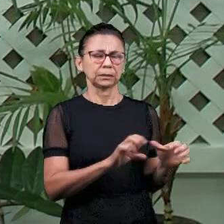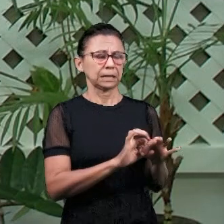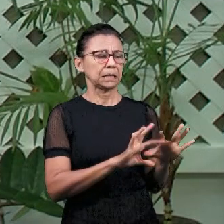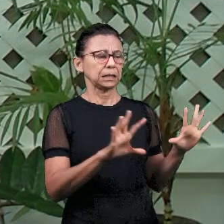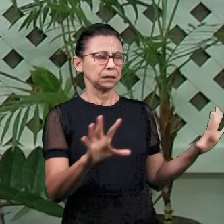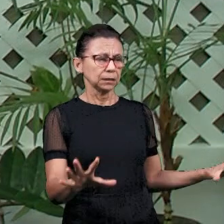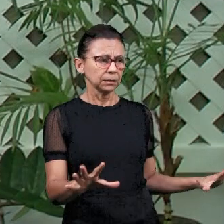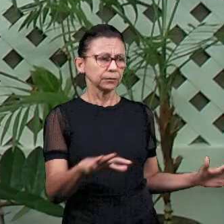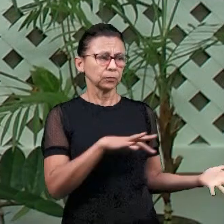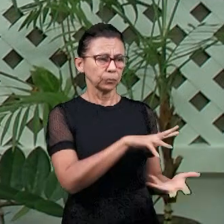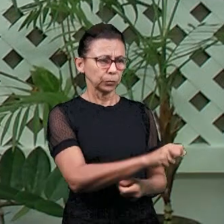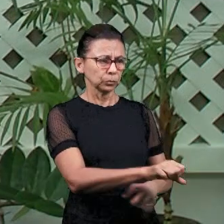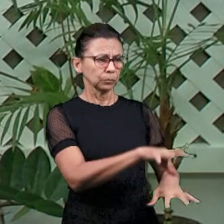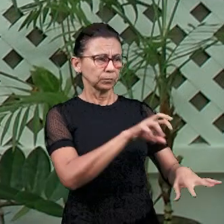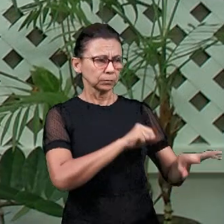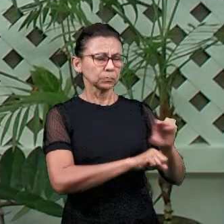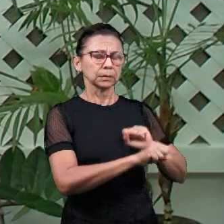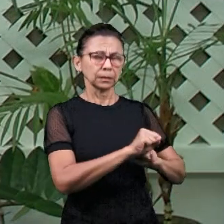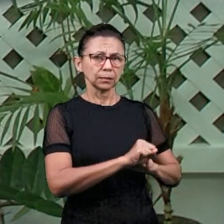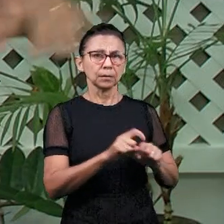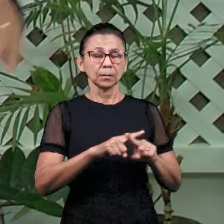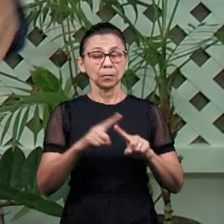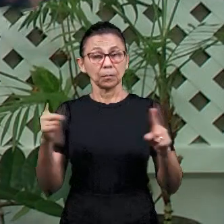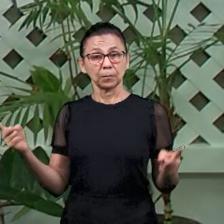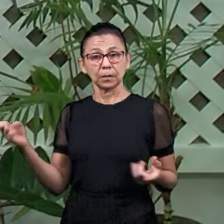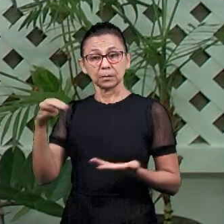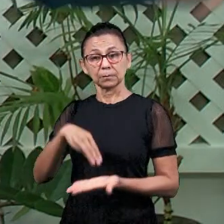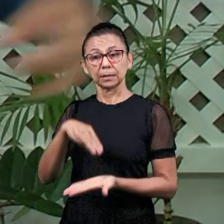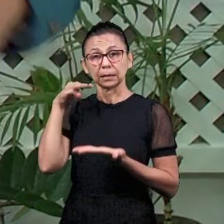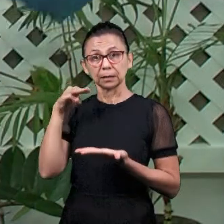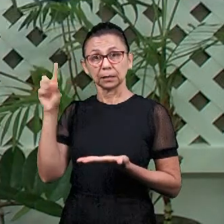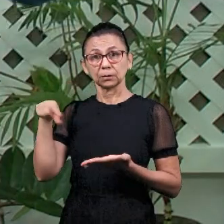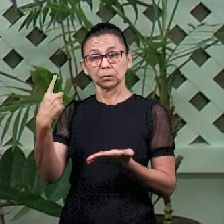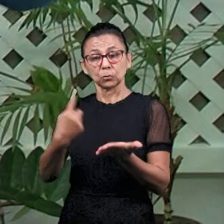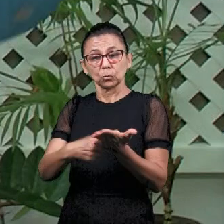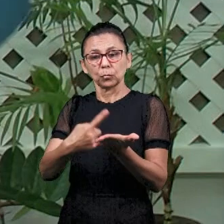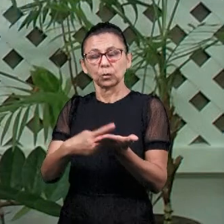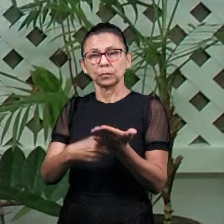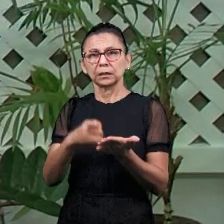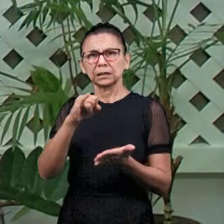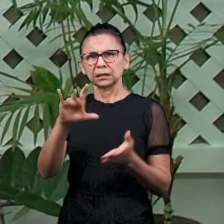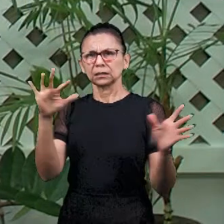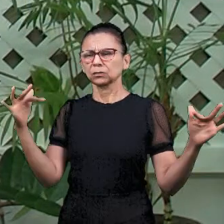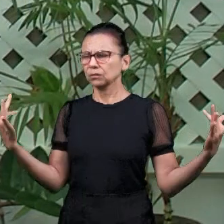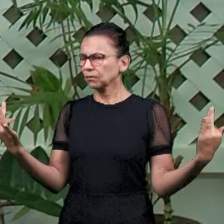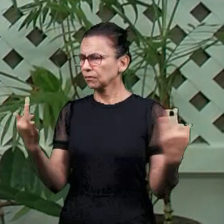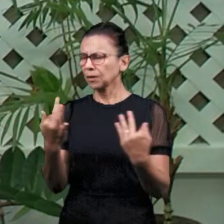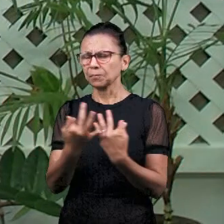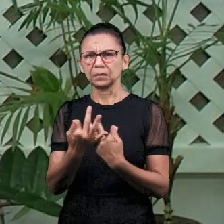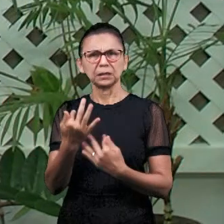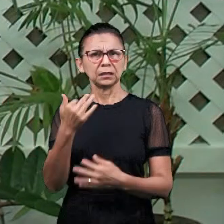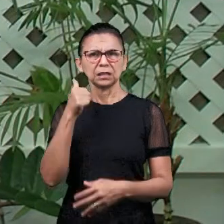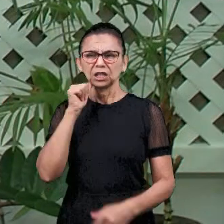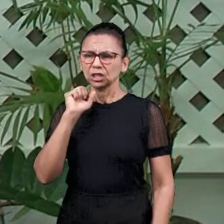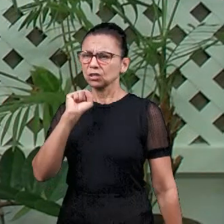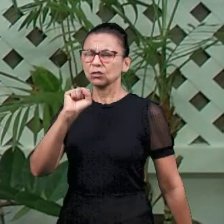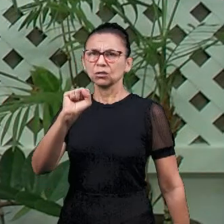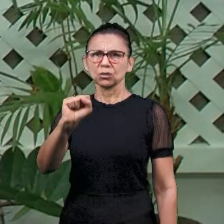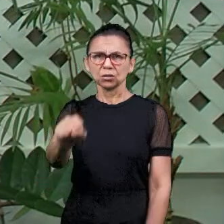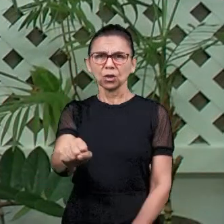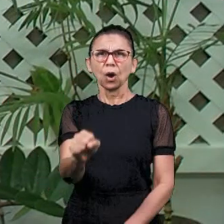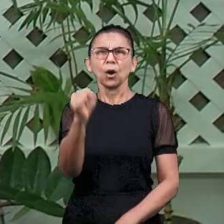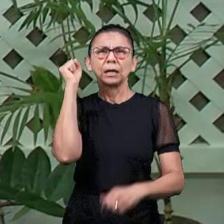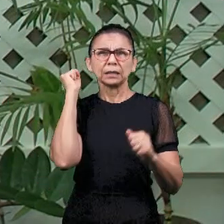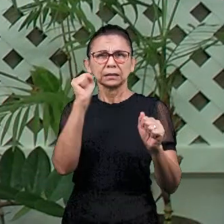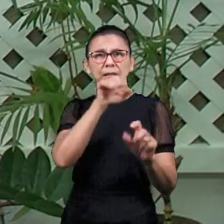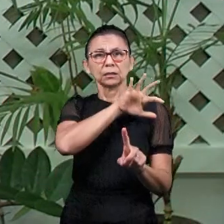Si votre père, votre mère, l'oncle, n'importe quel membre de la famille enlève de votre